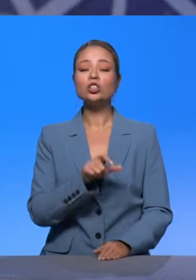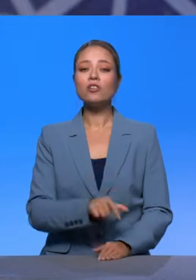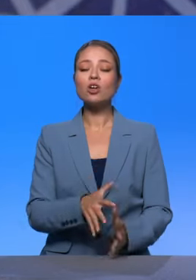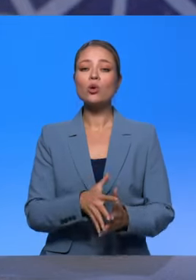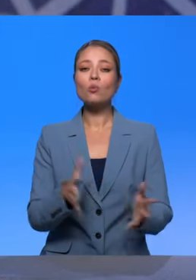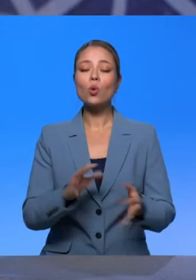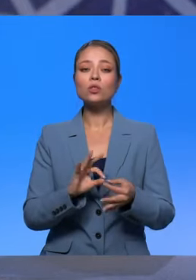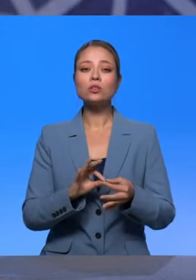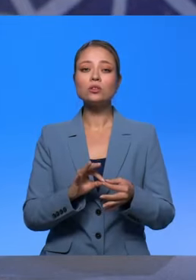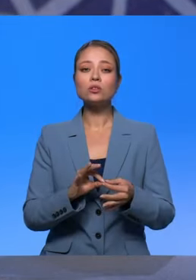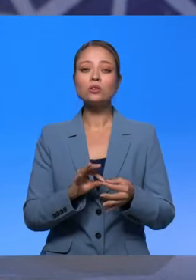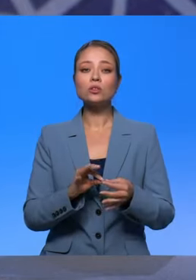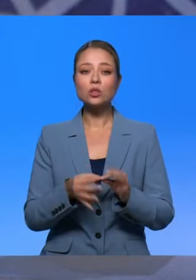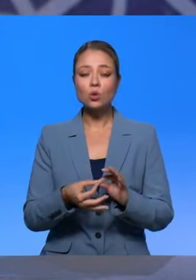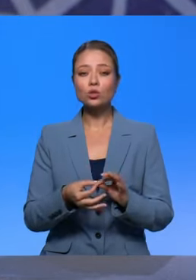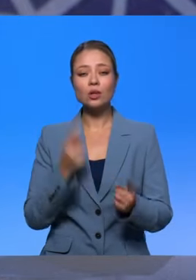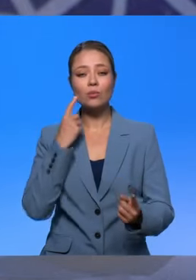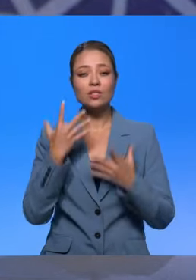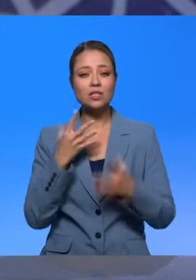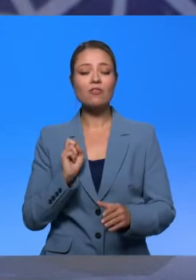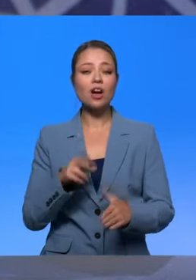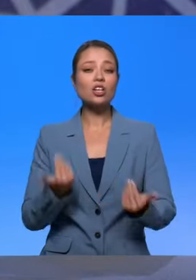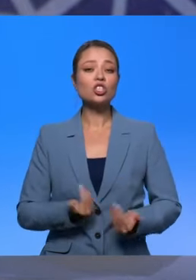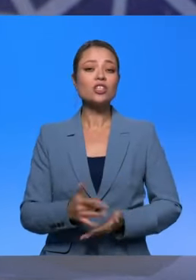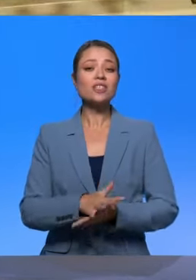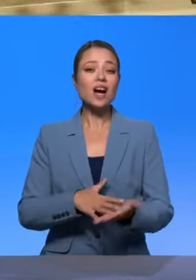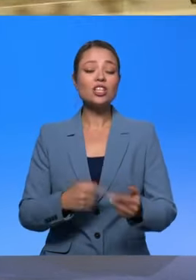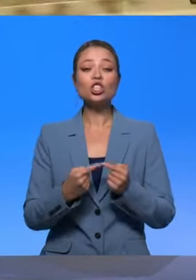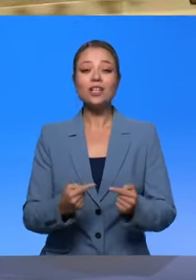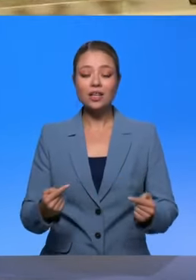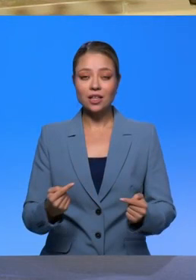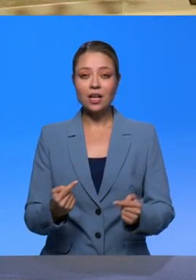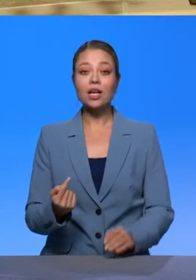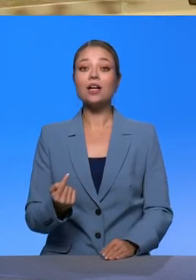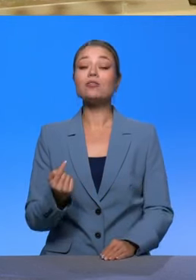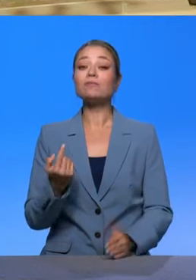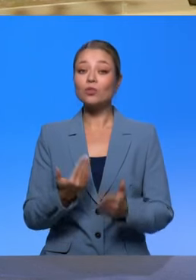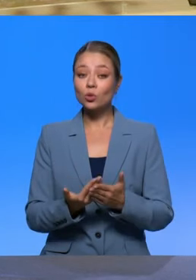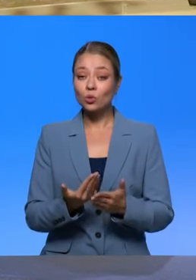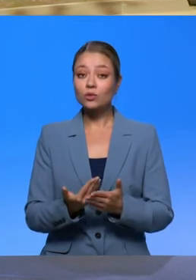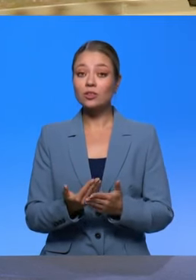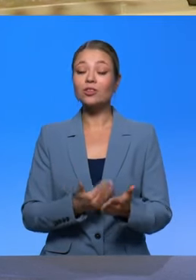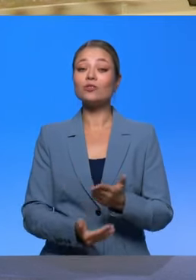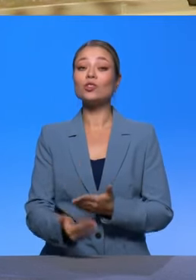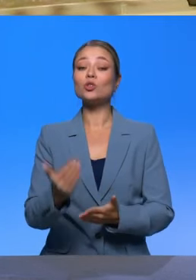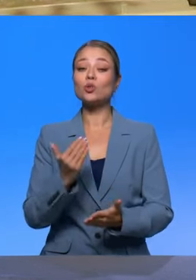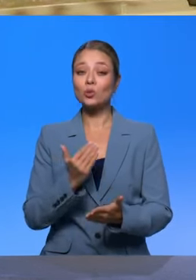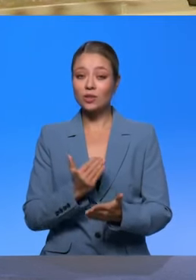принципе представить, как жить вот дальше и так далее, тем, соответственно,